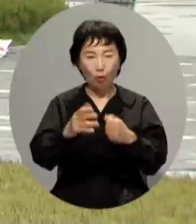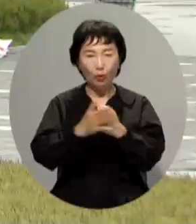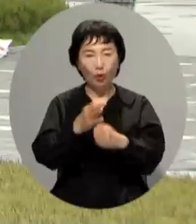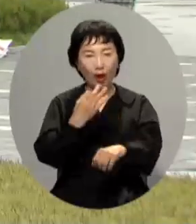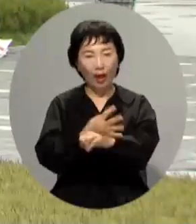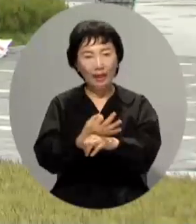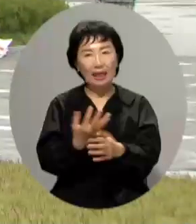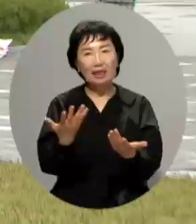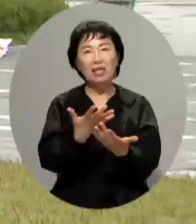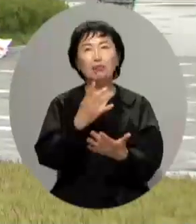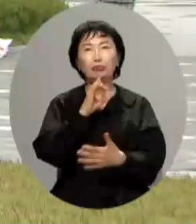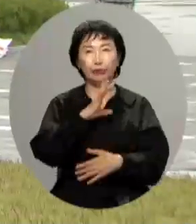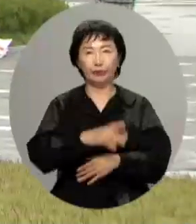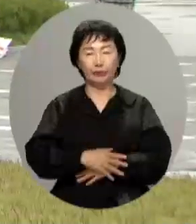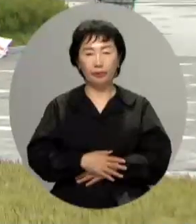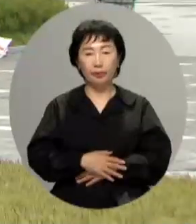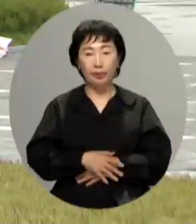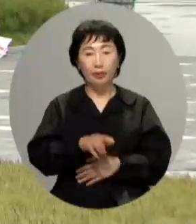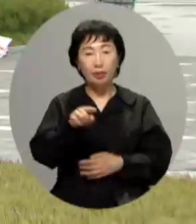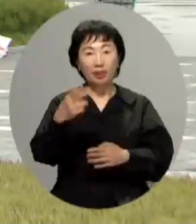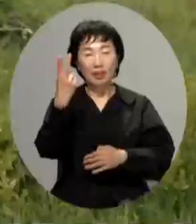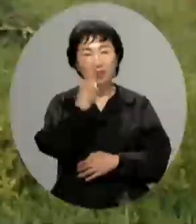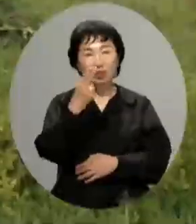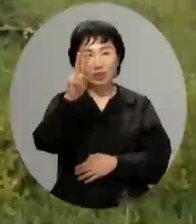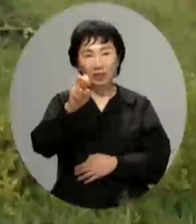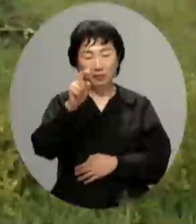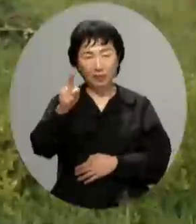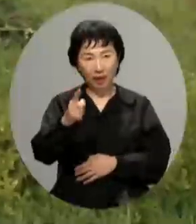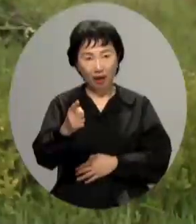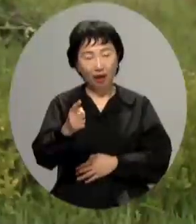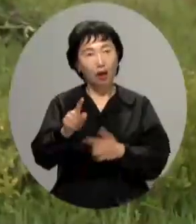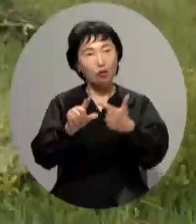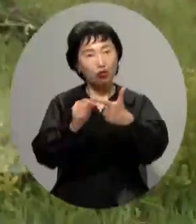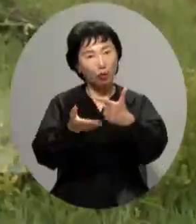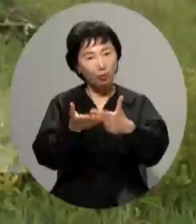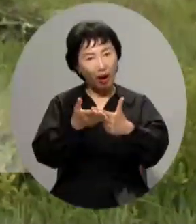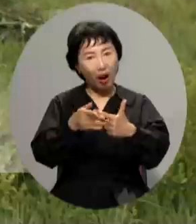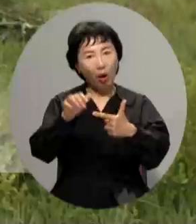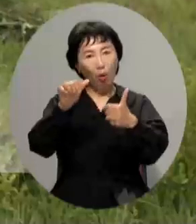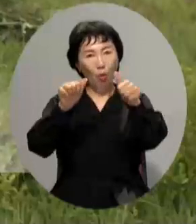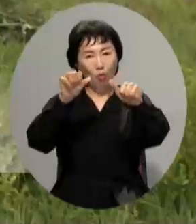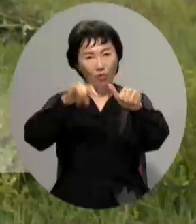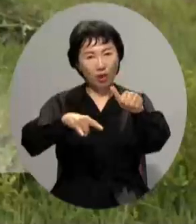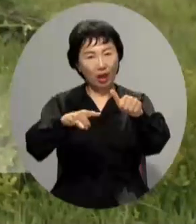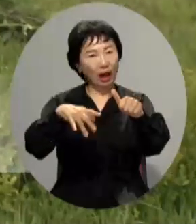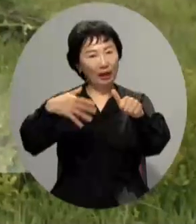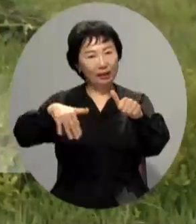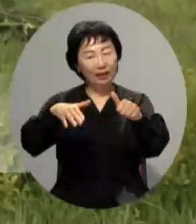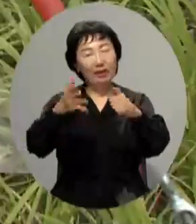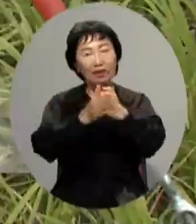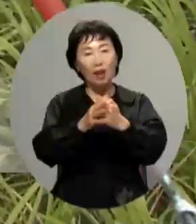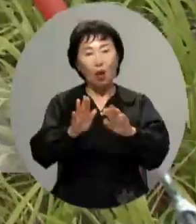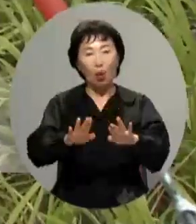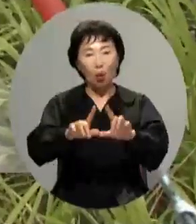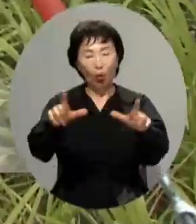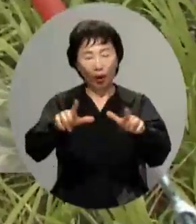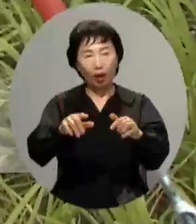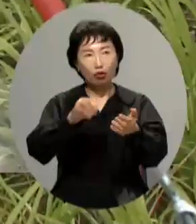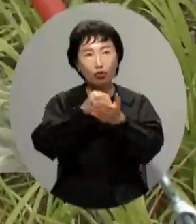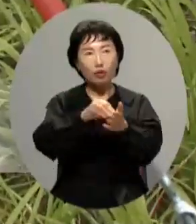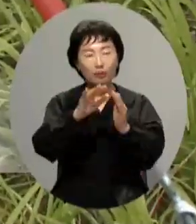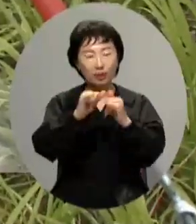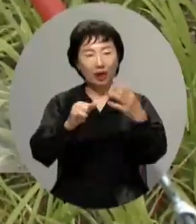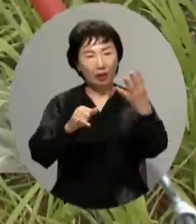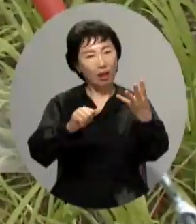단순 노무직입니다. 2021년 상반기에는 5위 안에 들지 못했지만 지난해 처음 취업자가 네 번째로